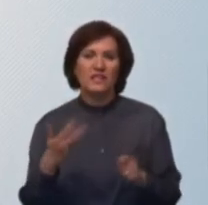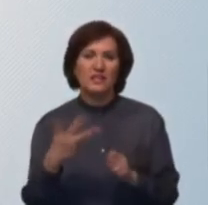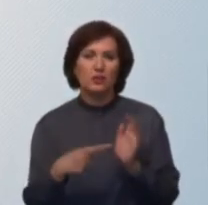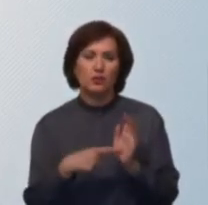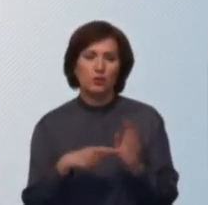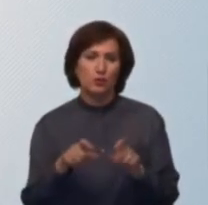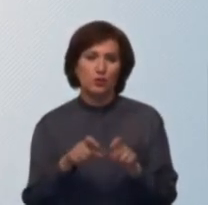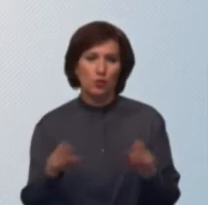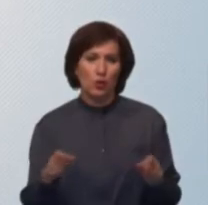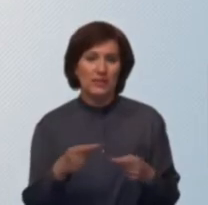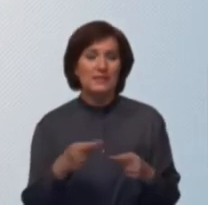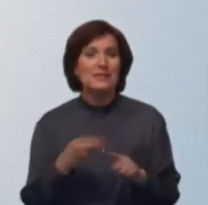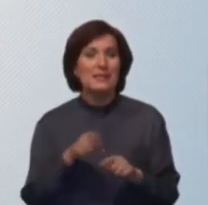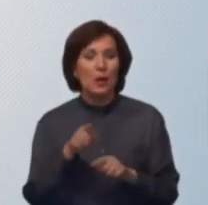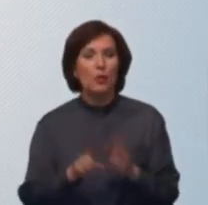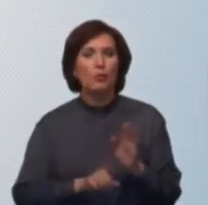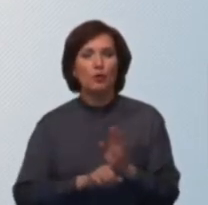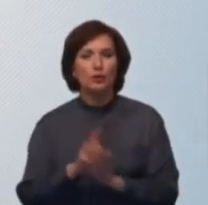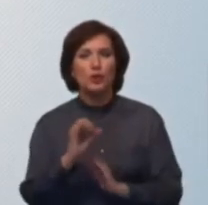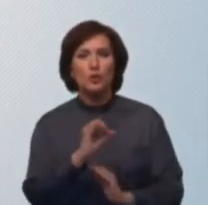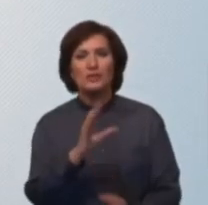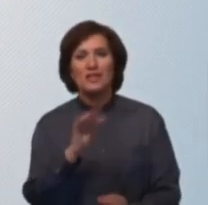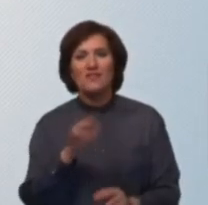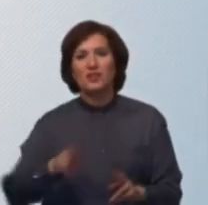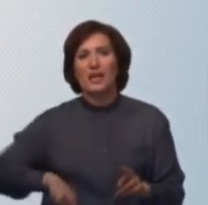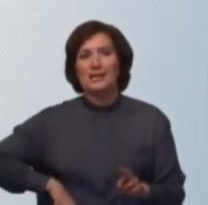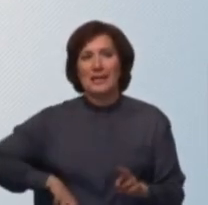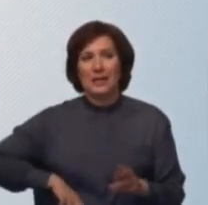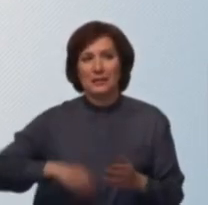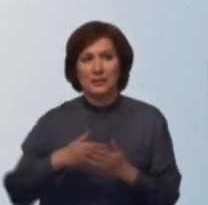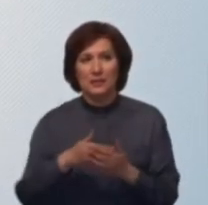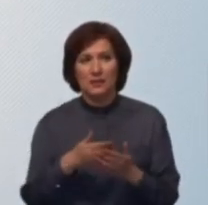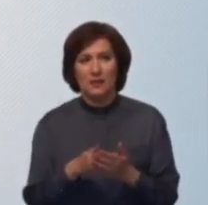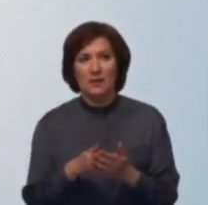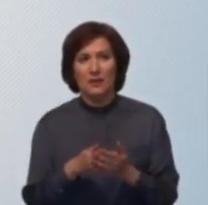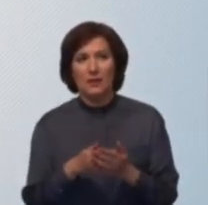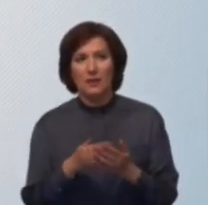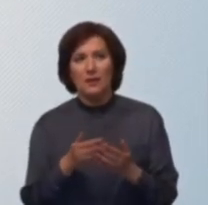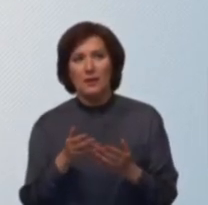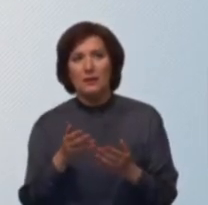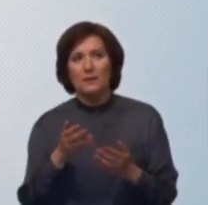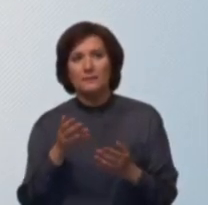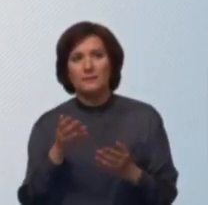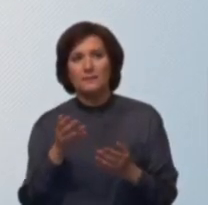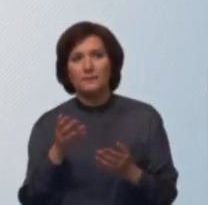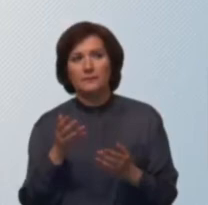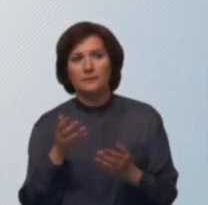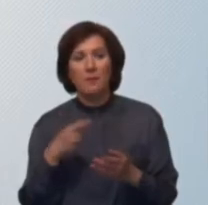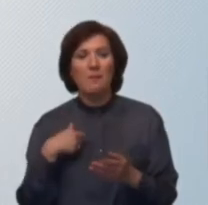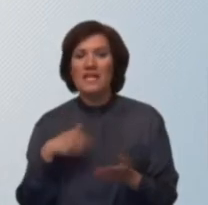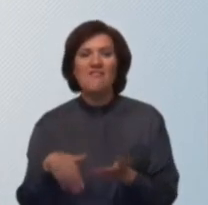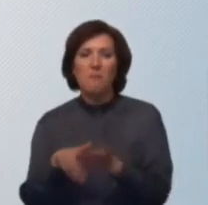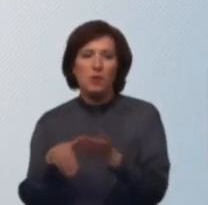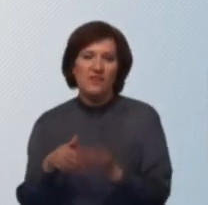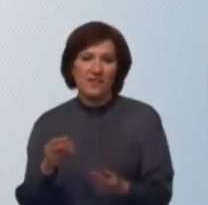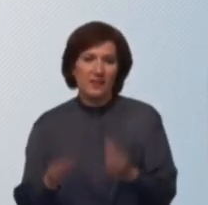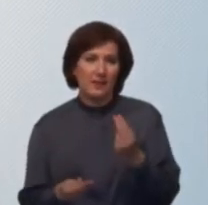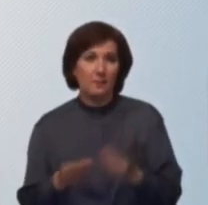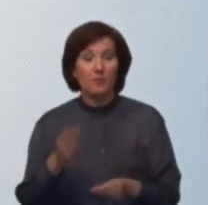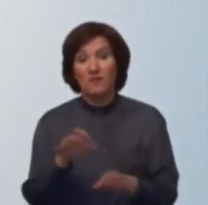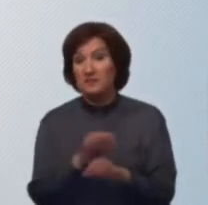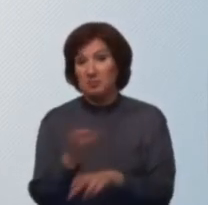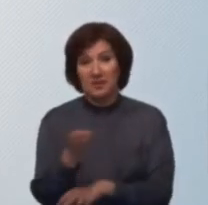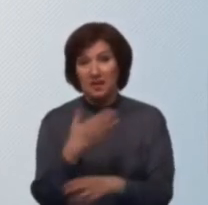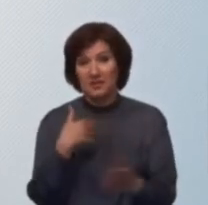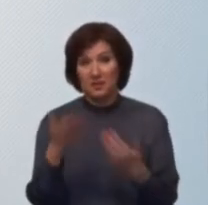36-ту школу, до речі, з якої починав Юрій Саїч як директор, здається, да, Юрій Саїч? Так, ну піддавки. Ми не піддавки граємо. У вас прекрасні стосунки